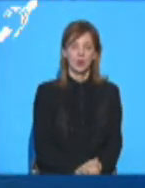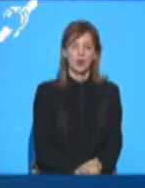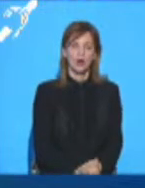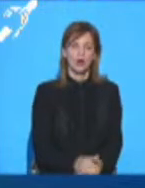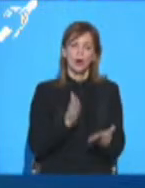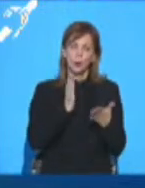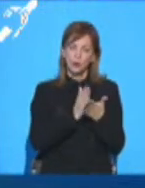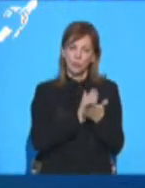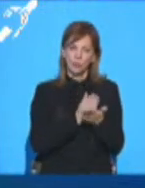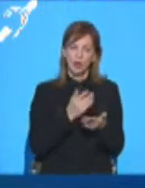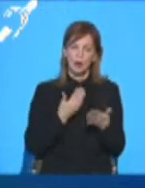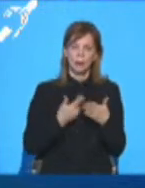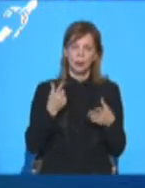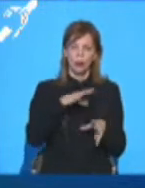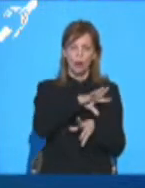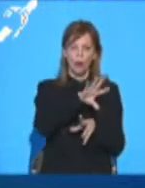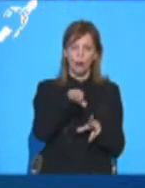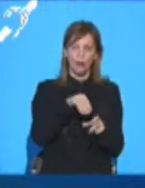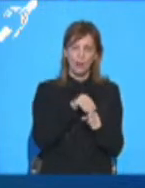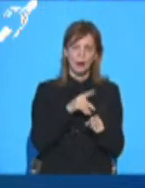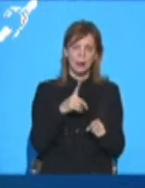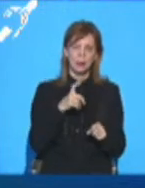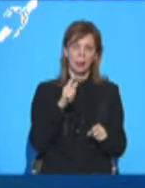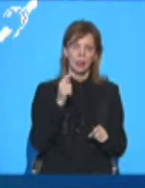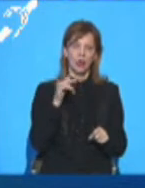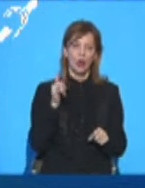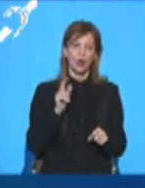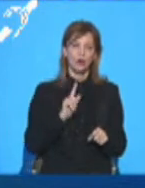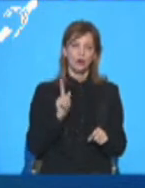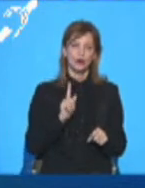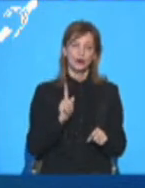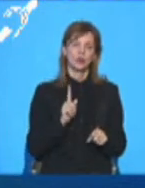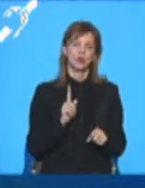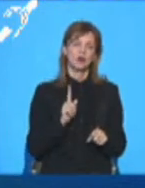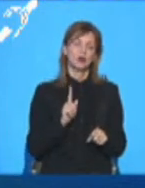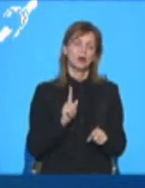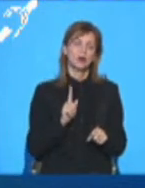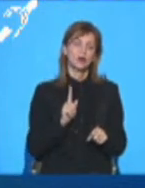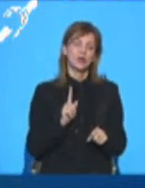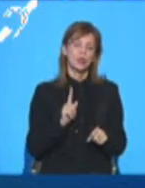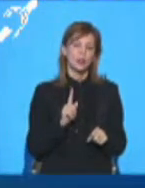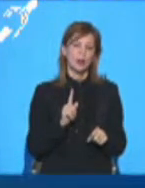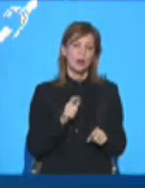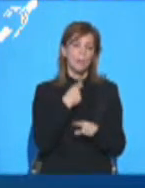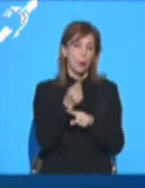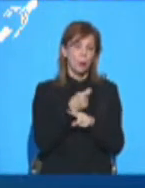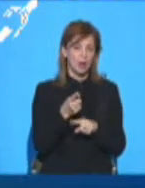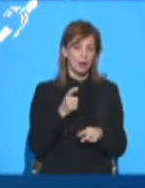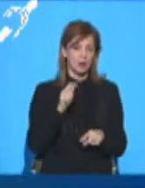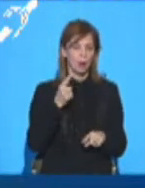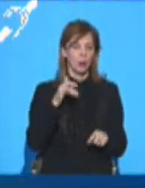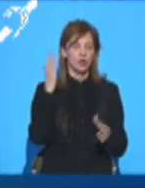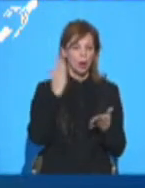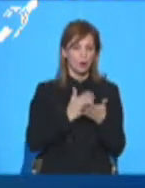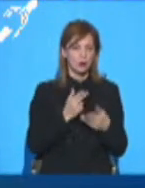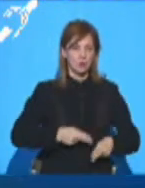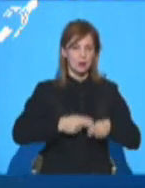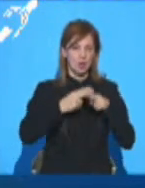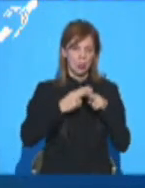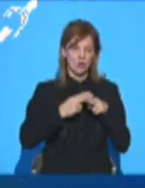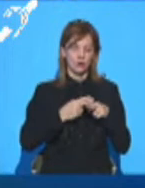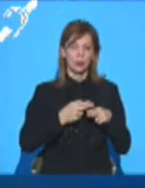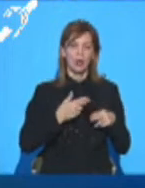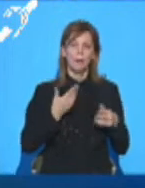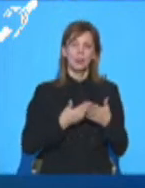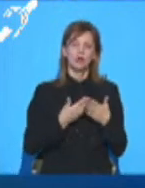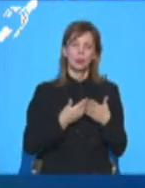Drama cumplită prin care a trecut o femeie, o familie din Gorj, nu i-a lăsat indiferenți pe pompierii gorjeni. Aceștia au decis să o ajute pe femeie, care